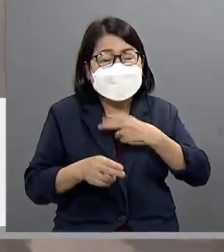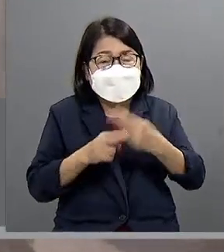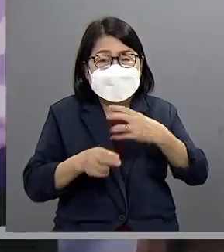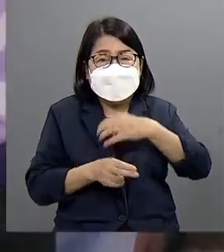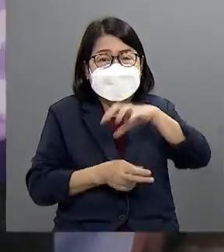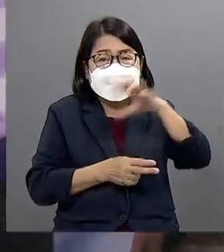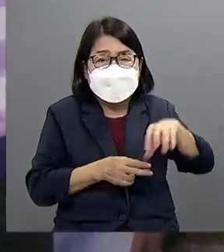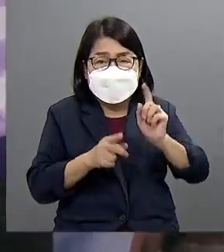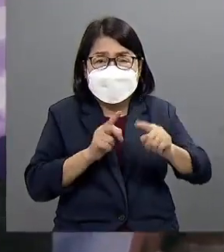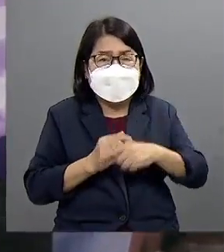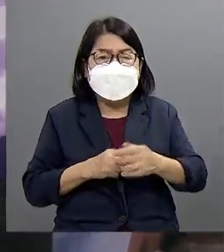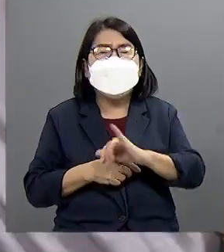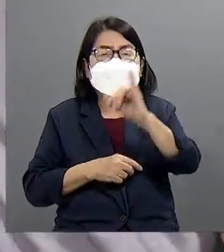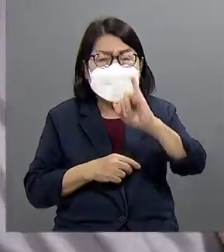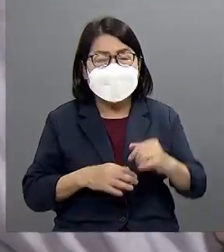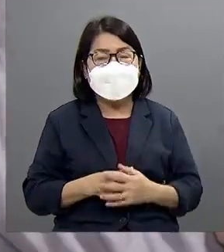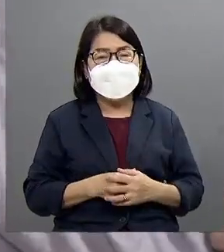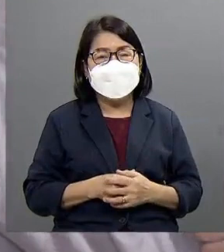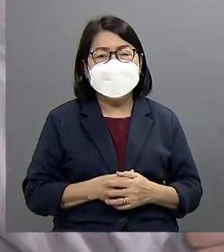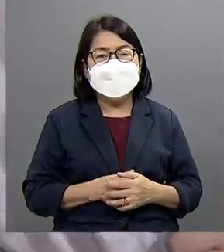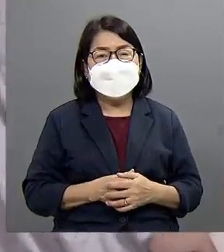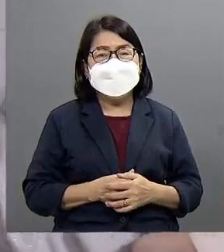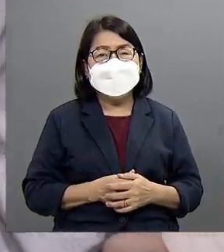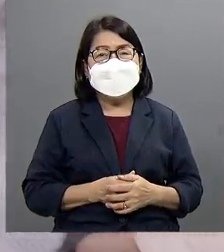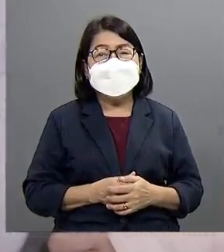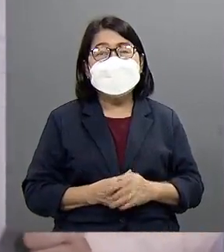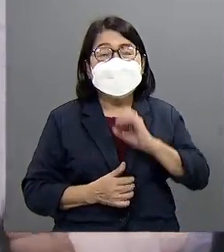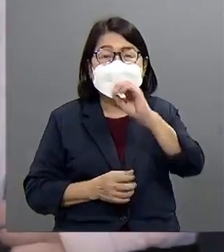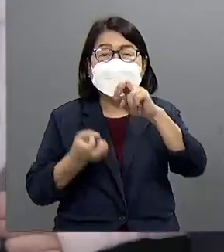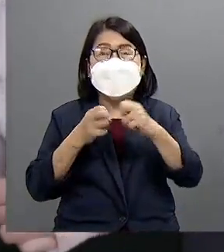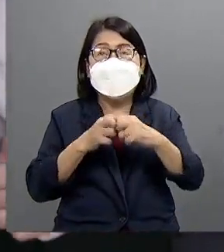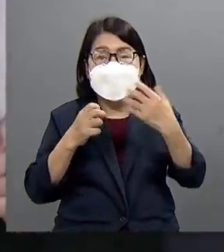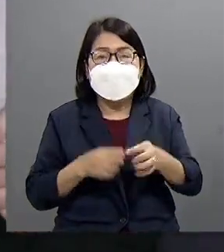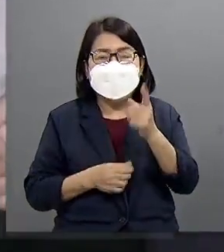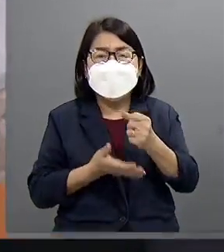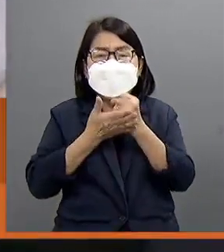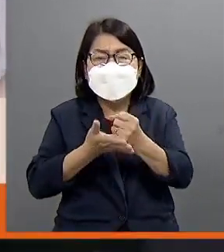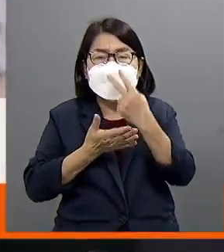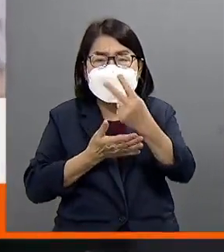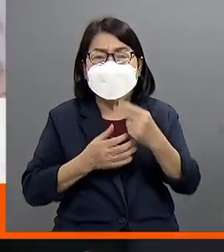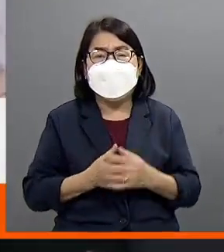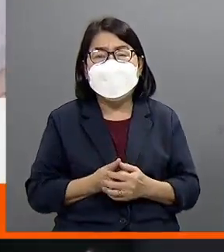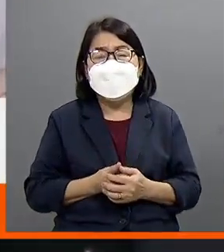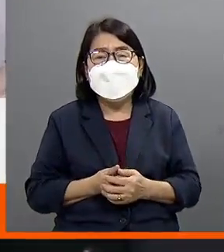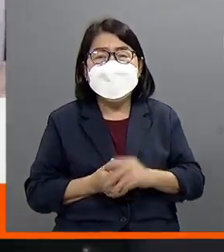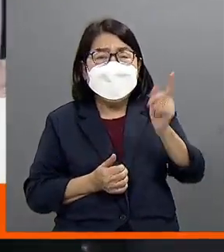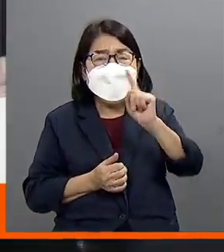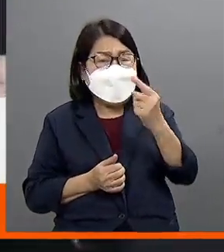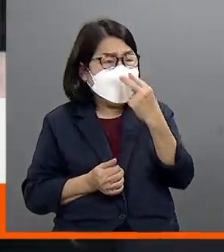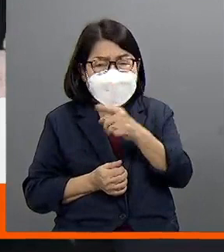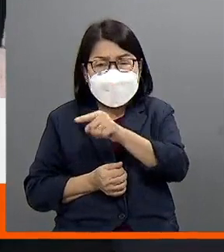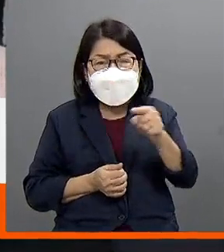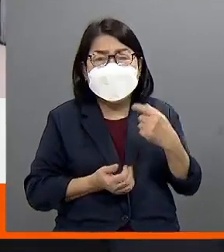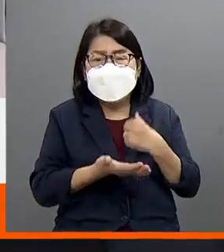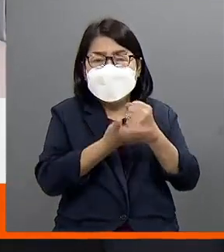แน่ๆค่ะ พอเกิดเรื่องแบบนี้เราก็ต้องช่วยกันสอดส่องมากขึ้นเนาะก็เลยแบบเฮ้ยถ้าใครเห็นอะไรช่วยกันดูนะอะไรเงี้ยเพราะว่